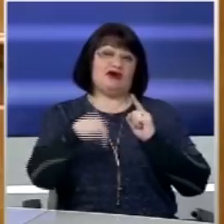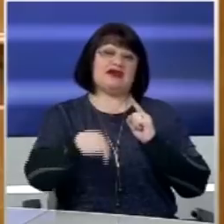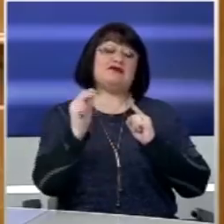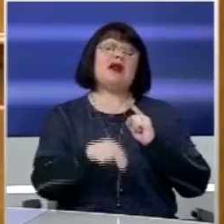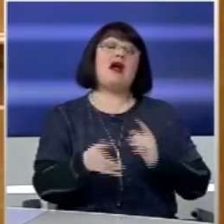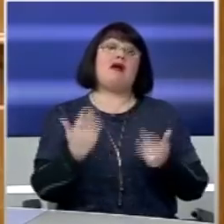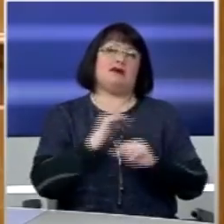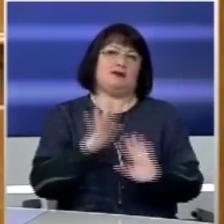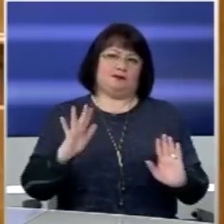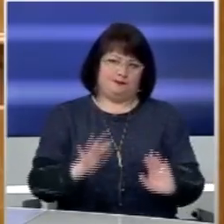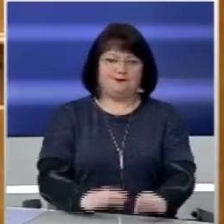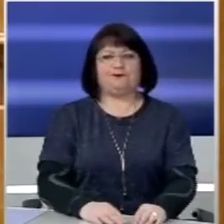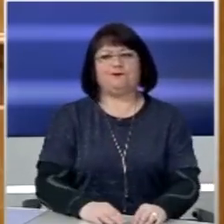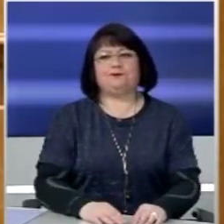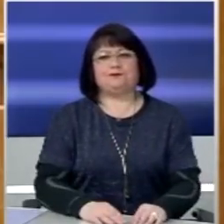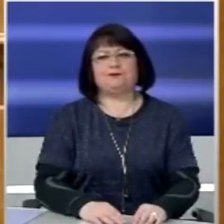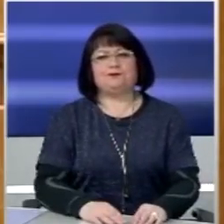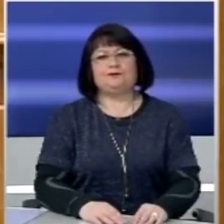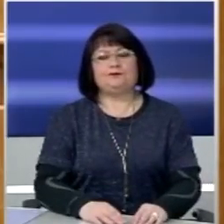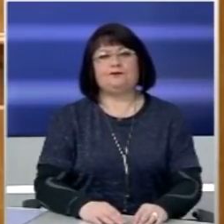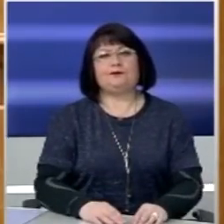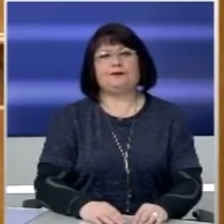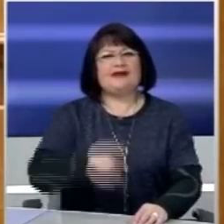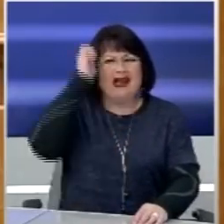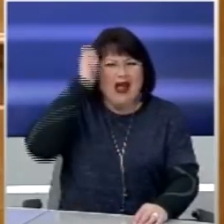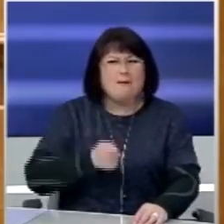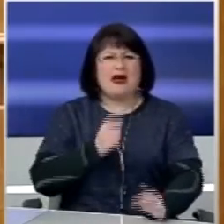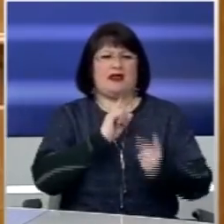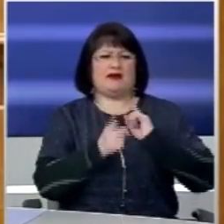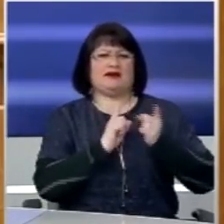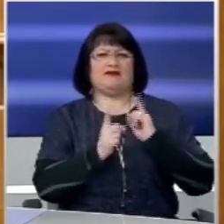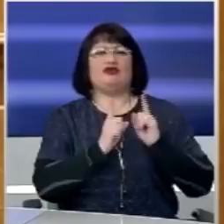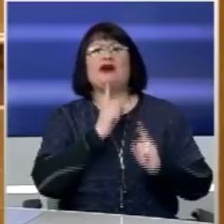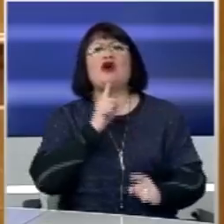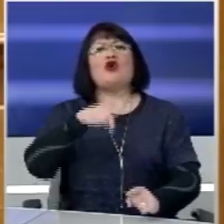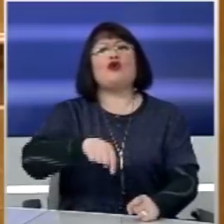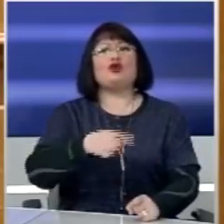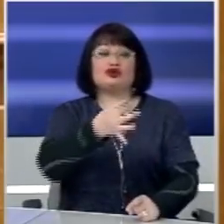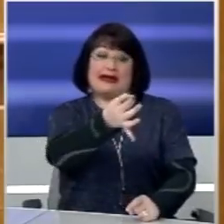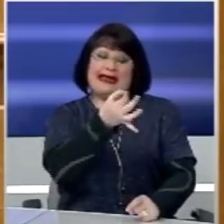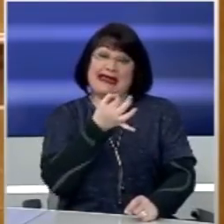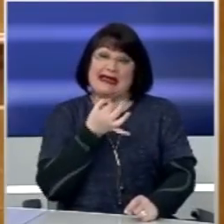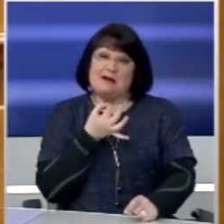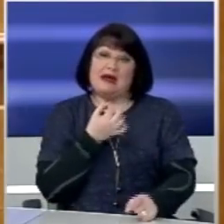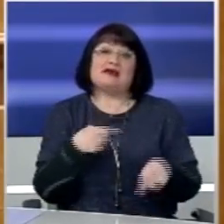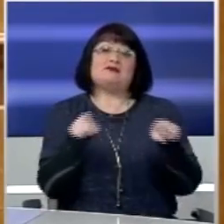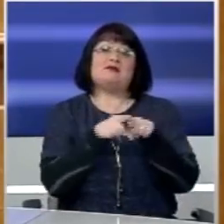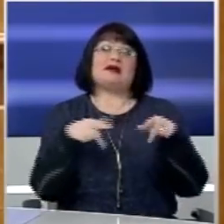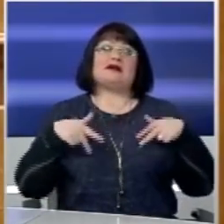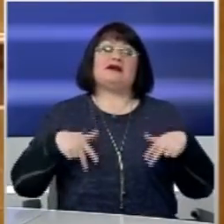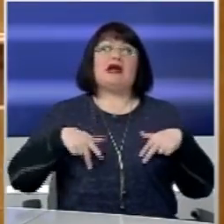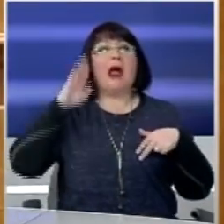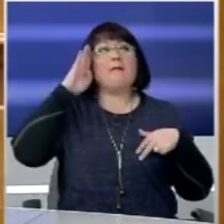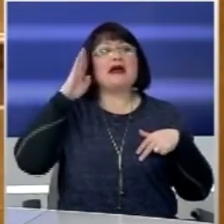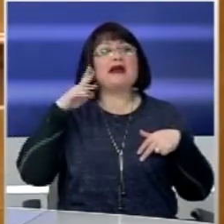σήμερα. Μάλιστα, αυτή την απαράδεκτη συμφωνία την ονομάσατε από κοινού με την κυβέρνηση των